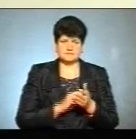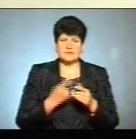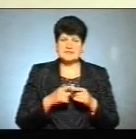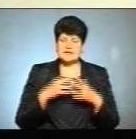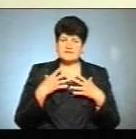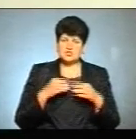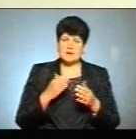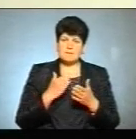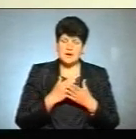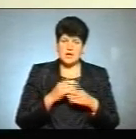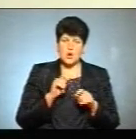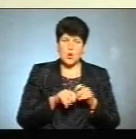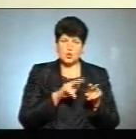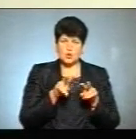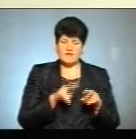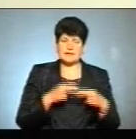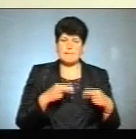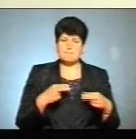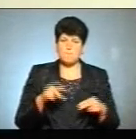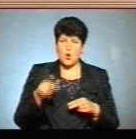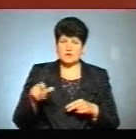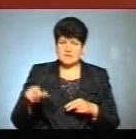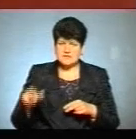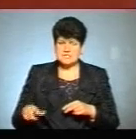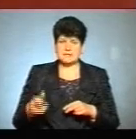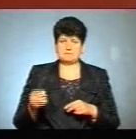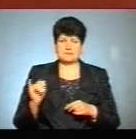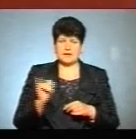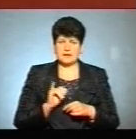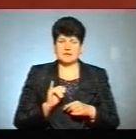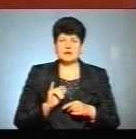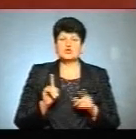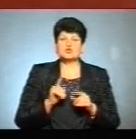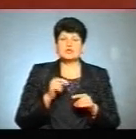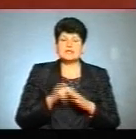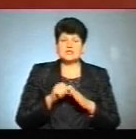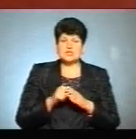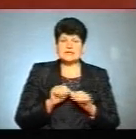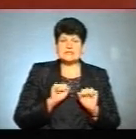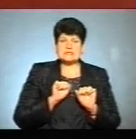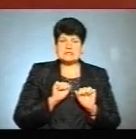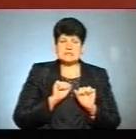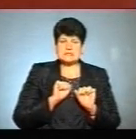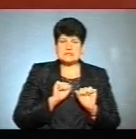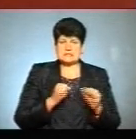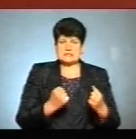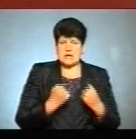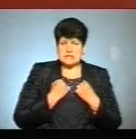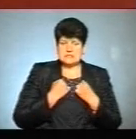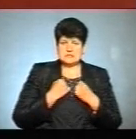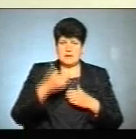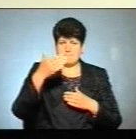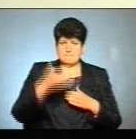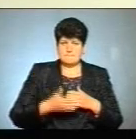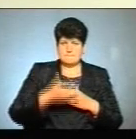має контролювати самі і продавці контролюють. Що таке захисні бар'єри, захисні щити?